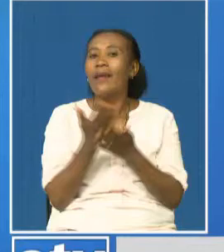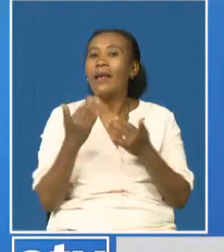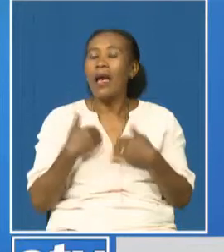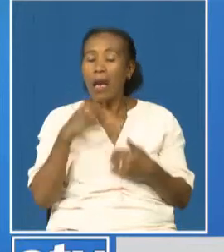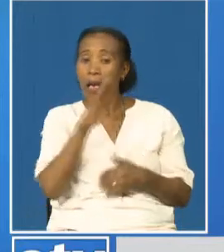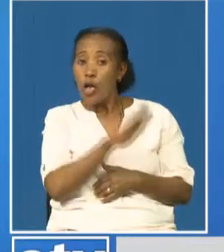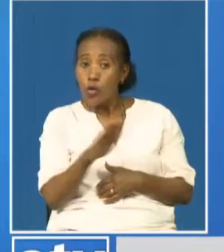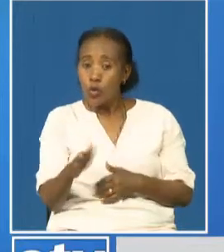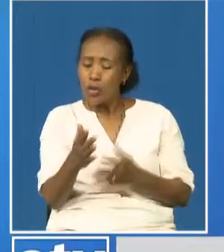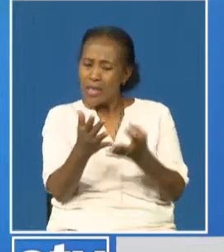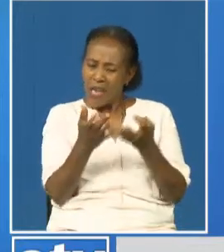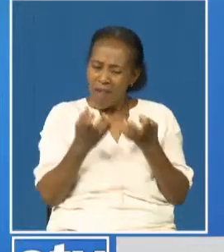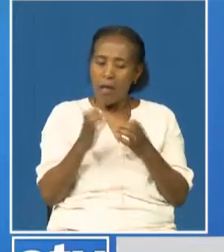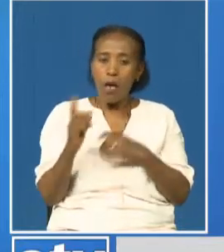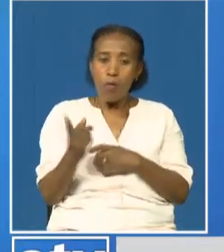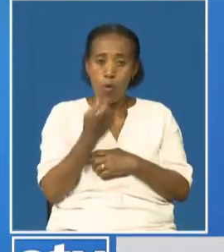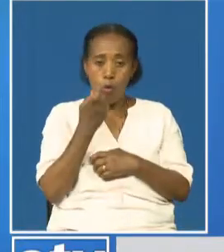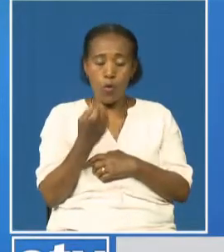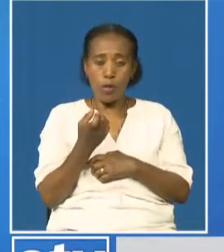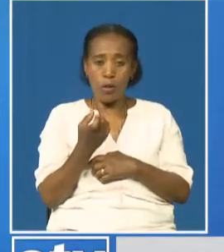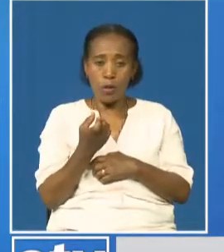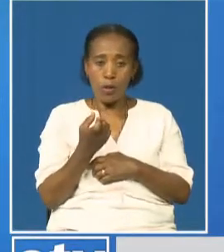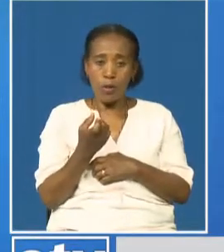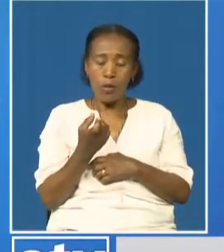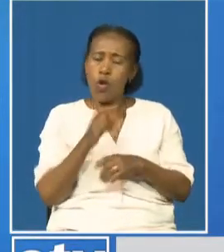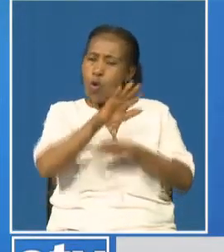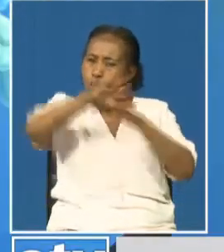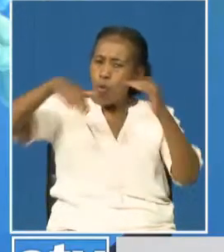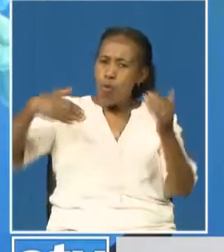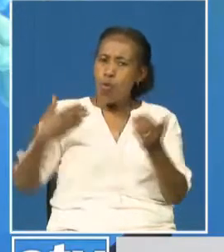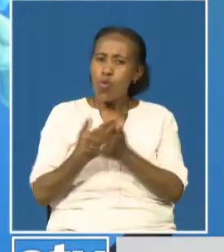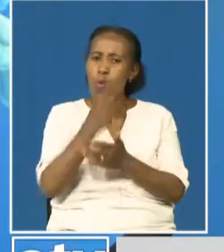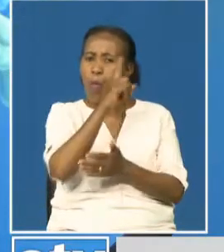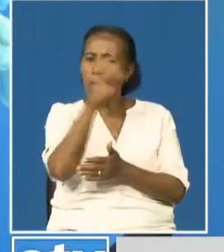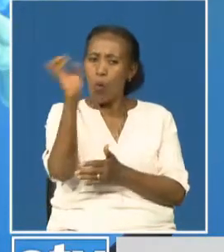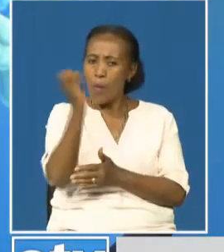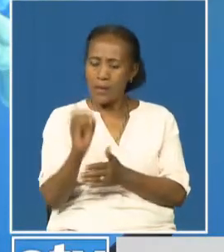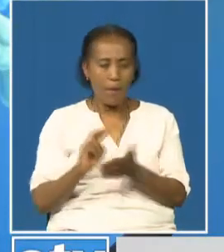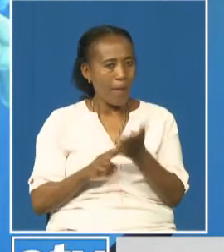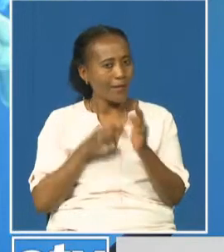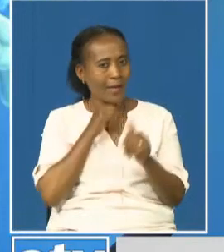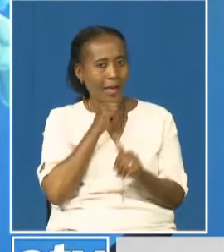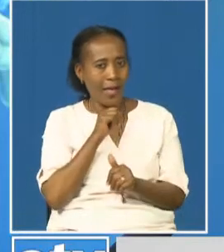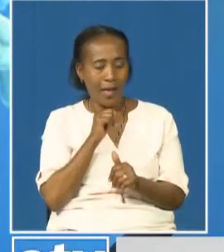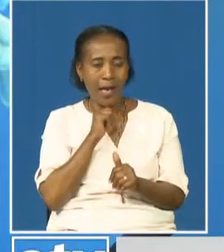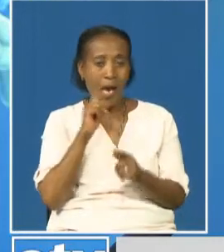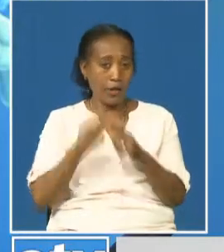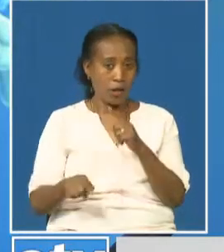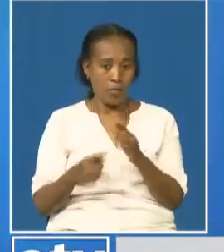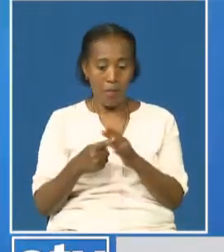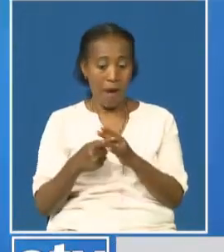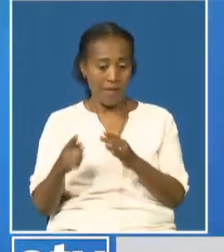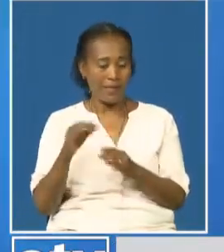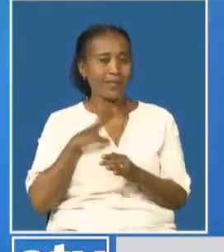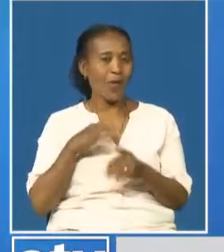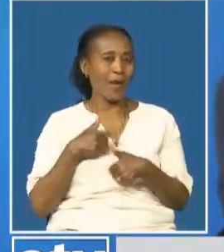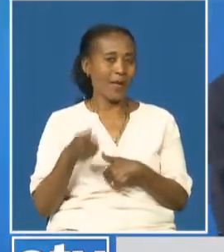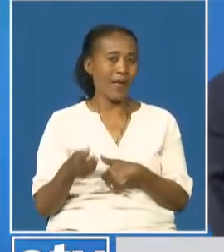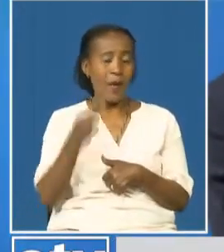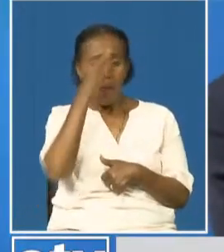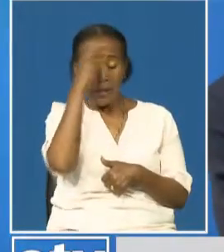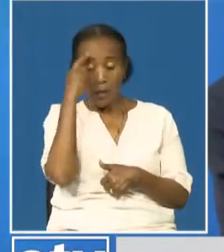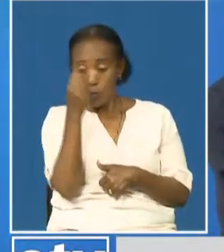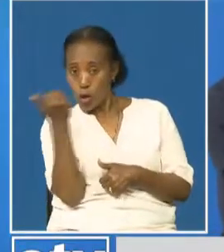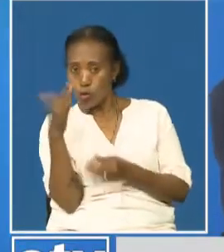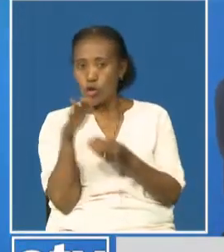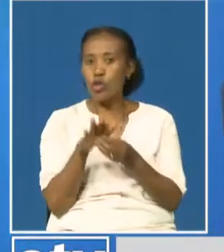አላቸው። ልጆች የፈለገ ቢሆን ሁሉም 100% ማለት አይቻልም። የሚያፈነግጥ ሰው አለ እንደ ሁኔታው፣ ምክንያቱም